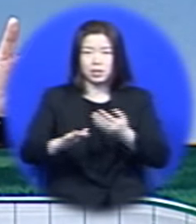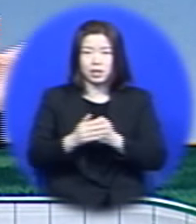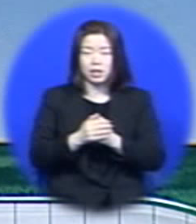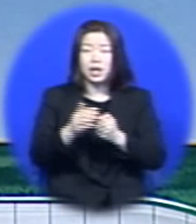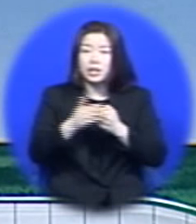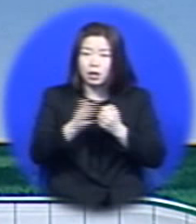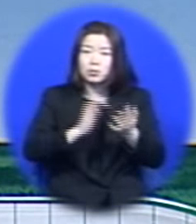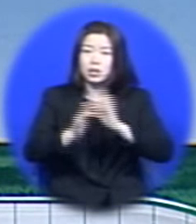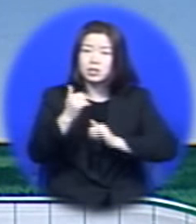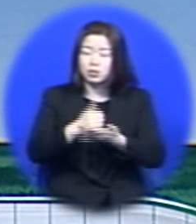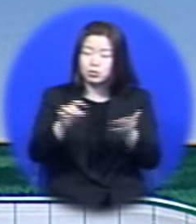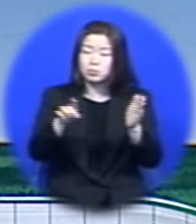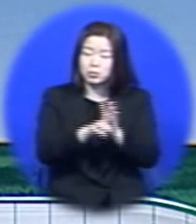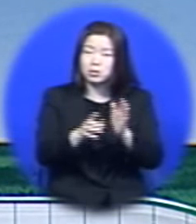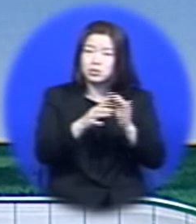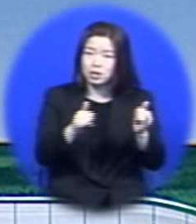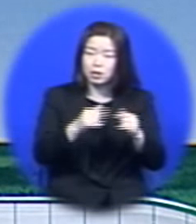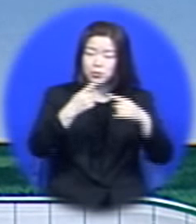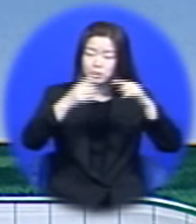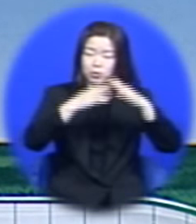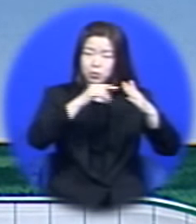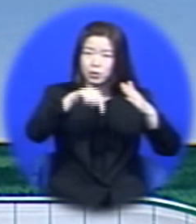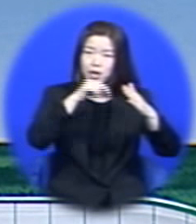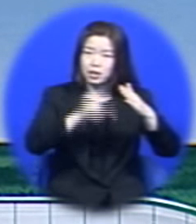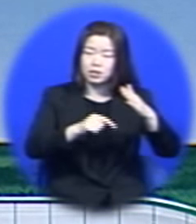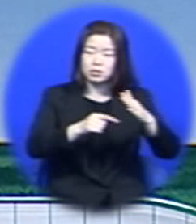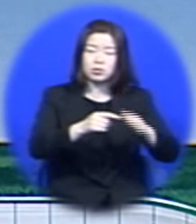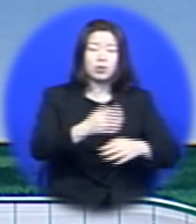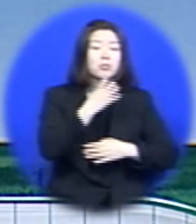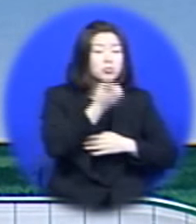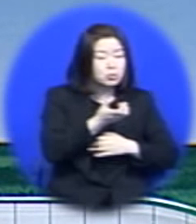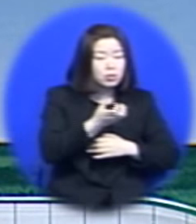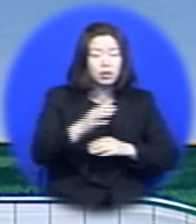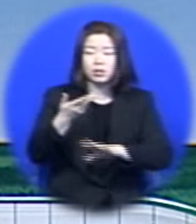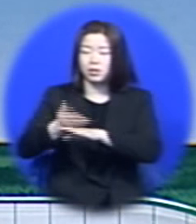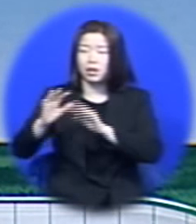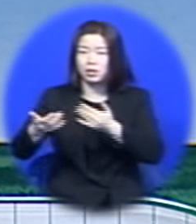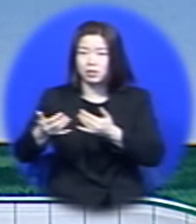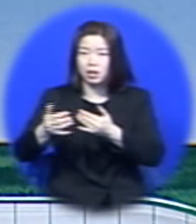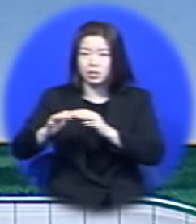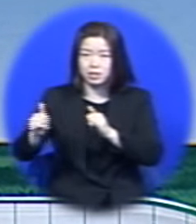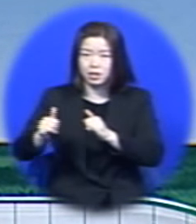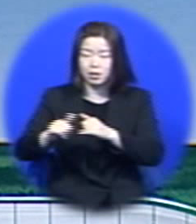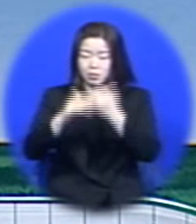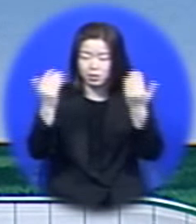안에서 당연히 유대인, 이방인 다 하나가 되는 거죠. 예수님 안에서.